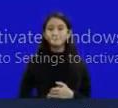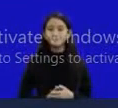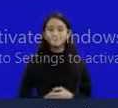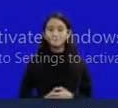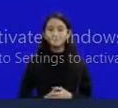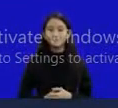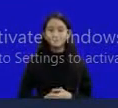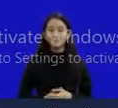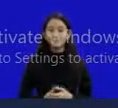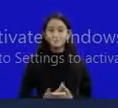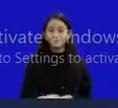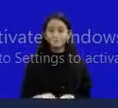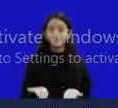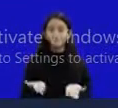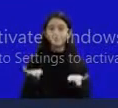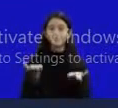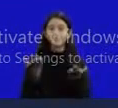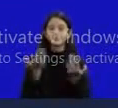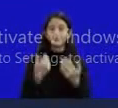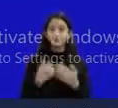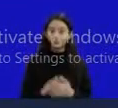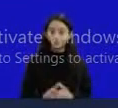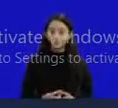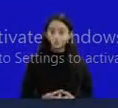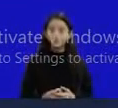berikut